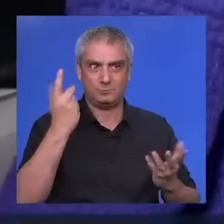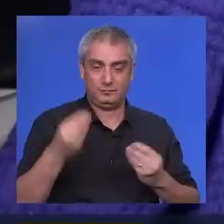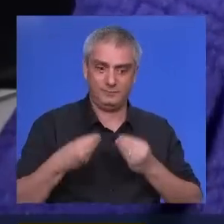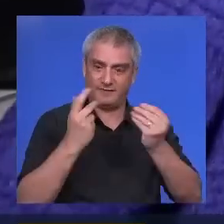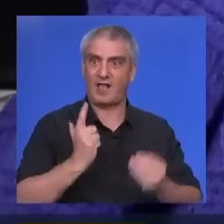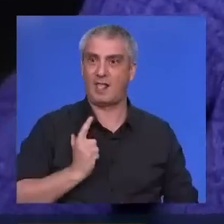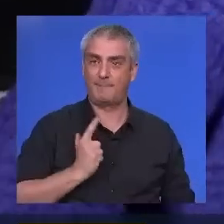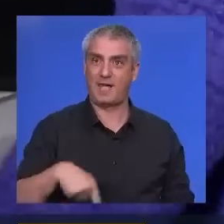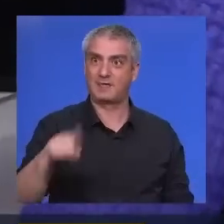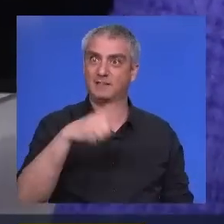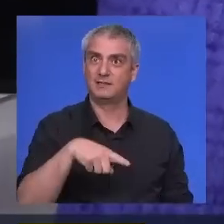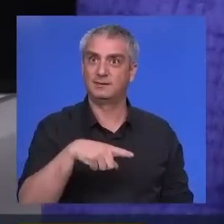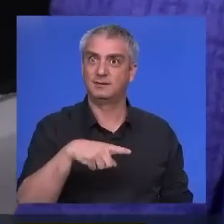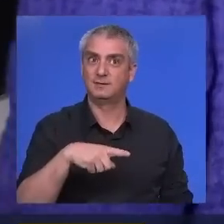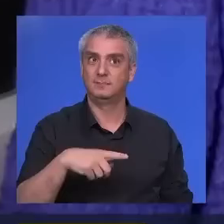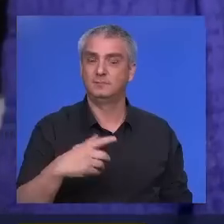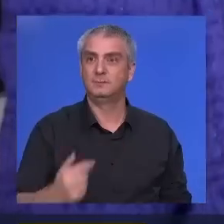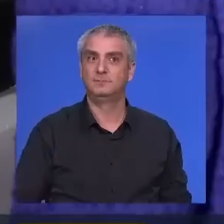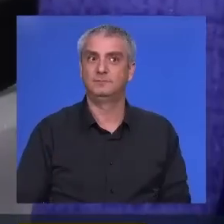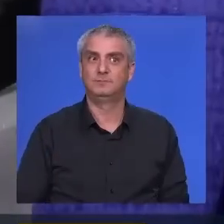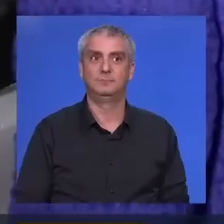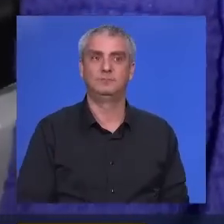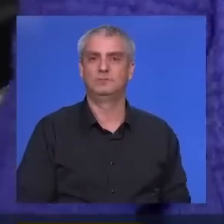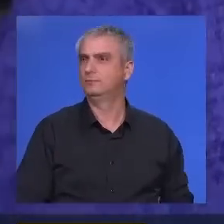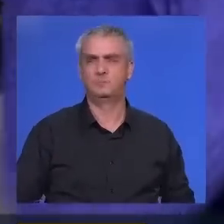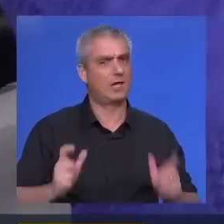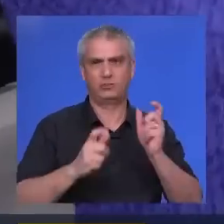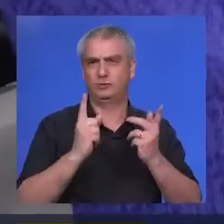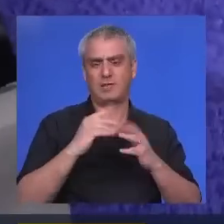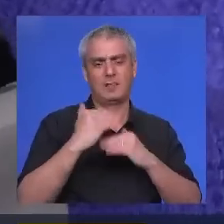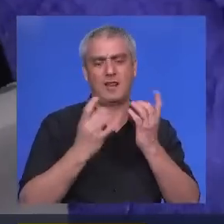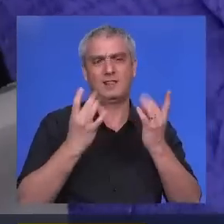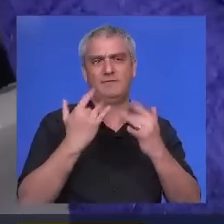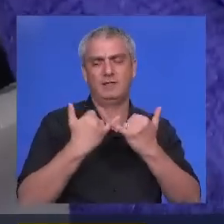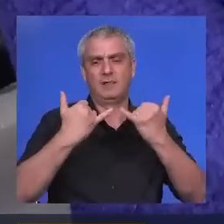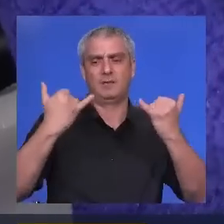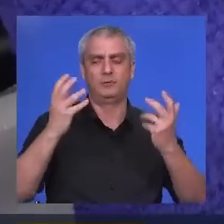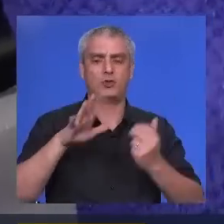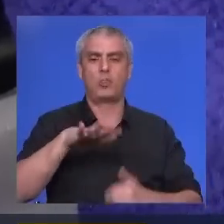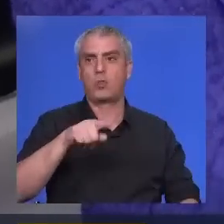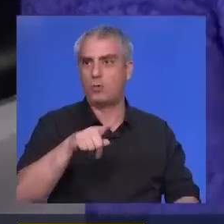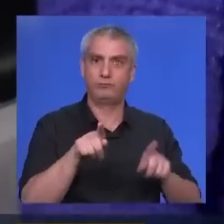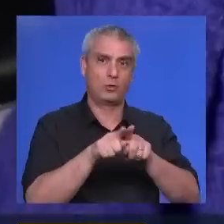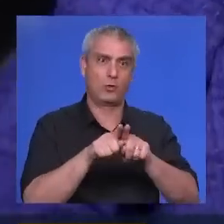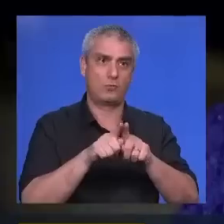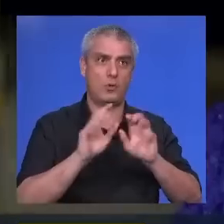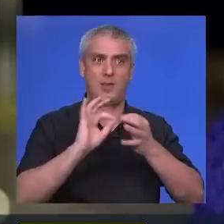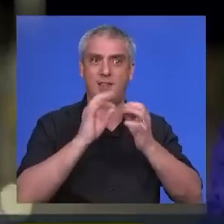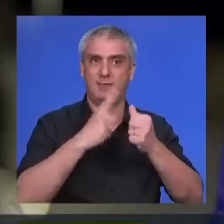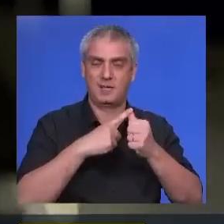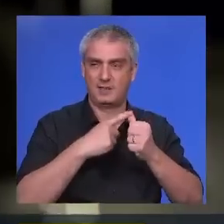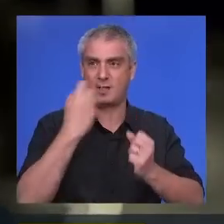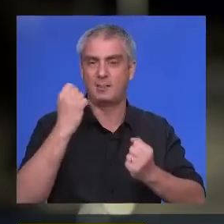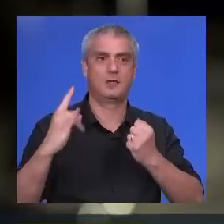לידיים פרטיות? אנושות לא מעבירה, זה תהליך טבעי של התפתחות של תחום, כמו שתחום האינטרנט, תחום התעופה,